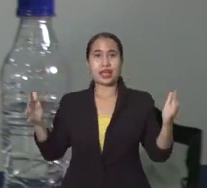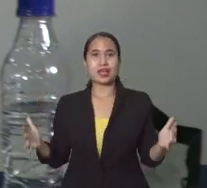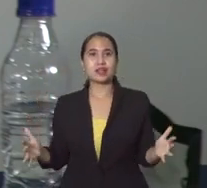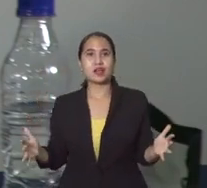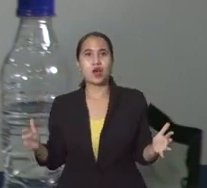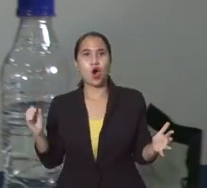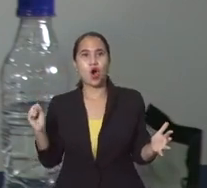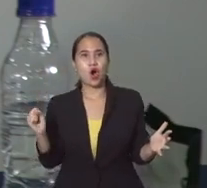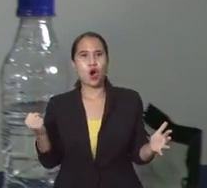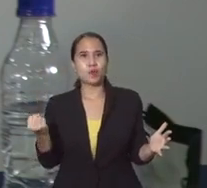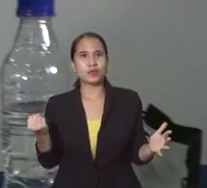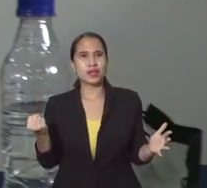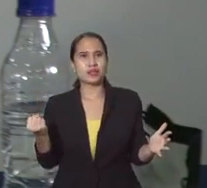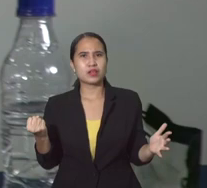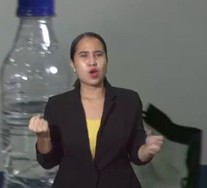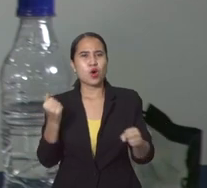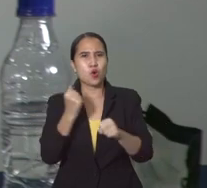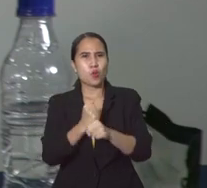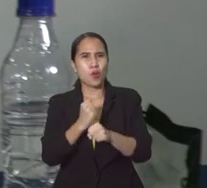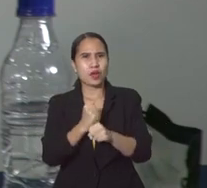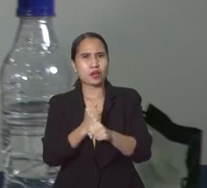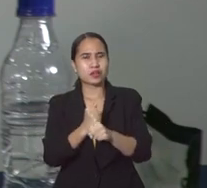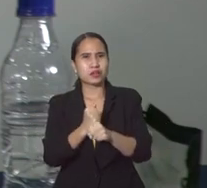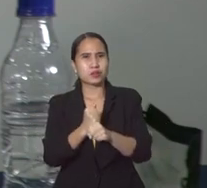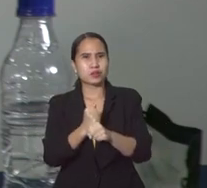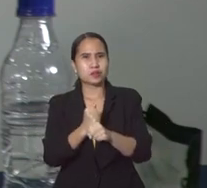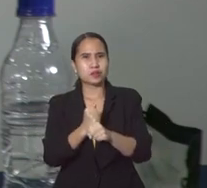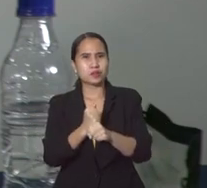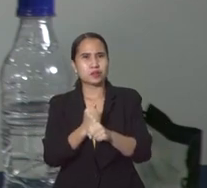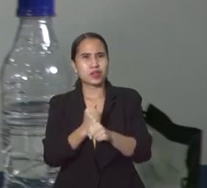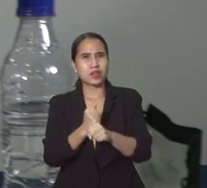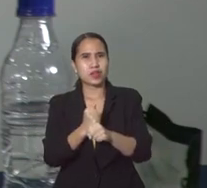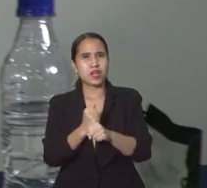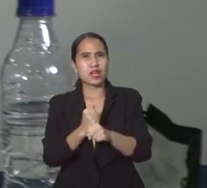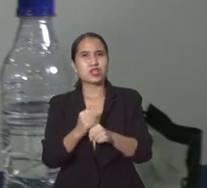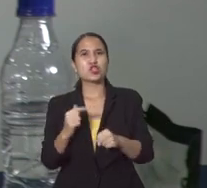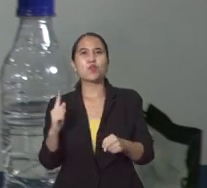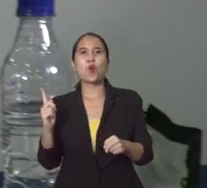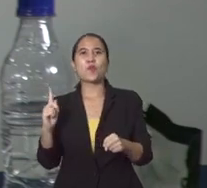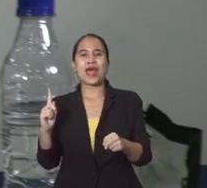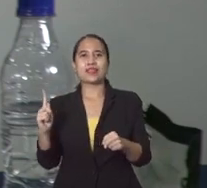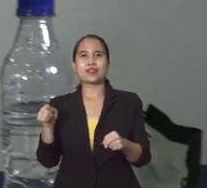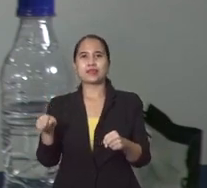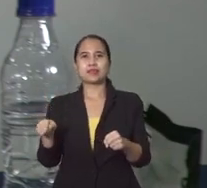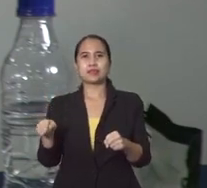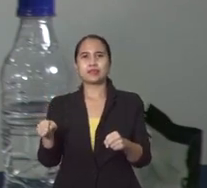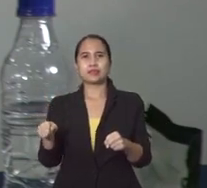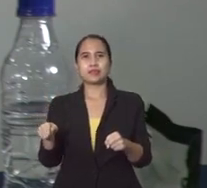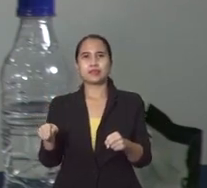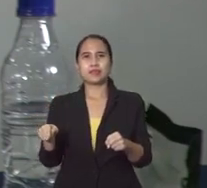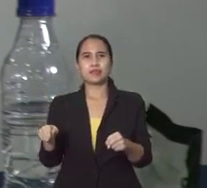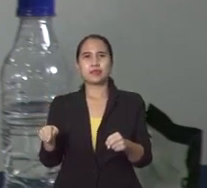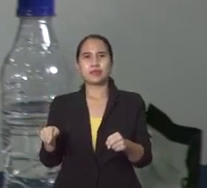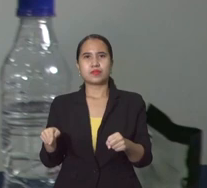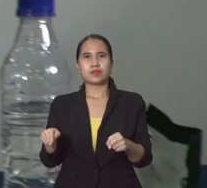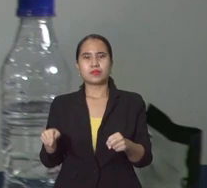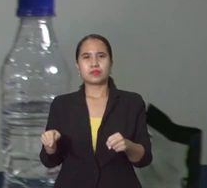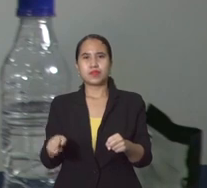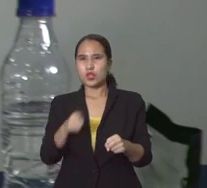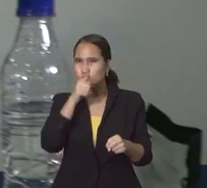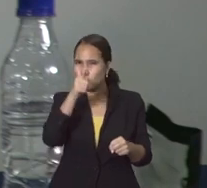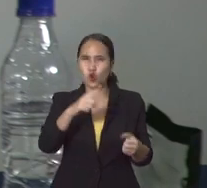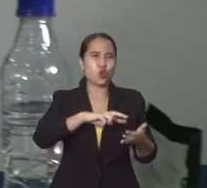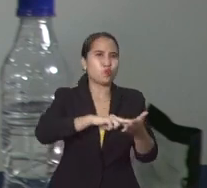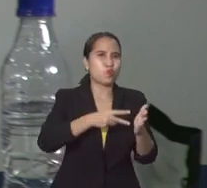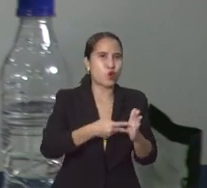er werkzaamheden plaatsvinden. Het is een momentopname. Maar geen enkel doel, is het politiek, is